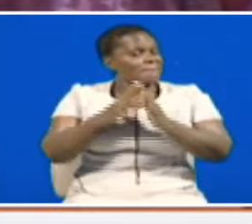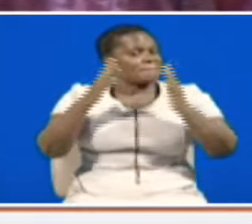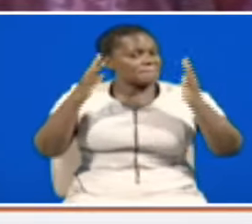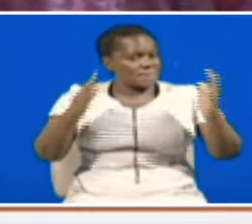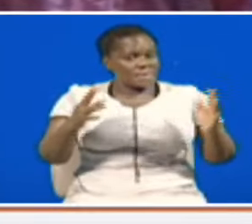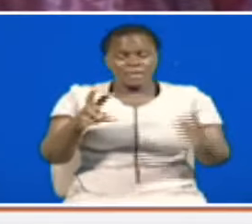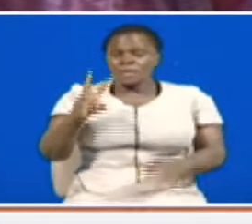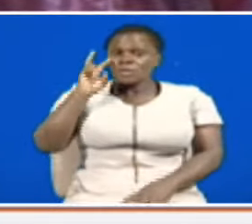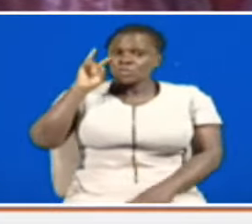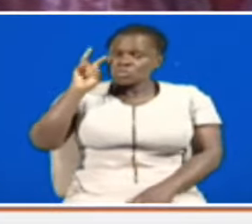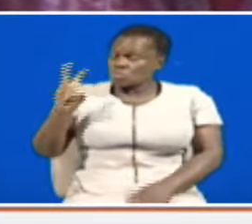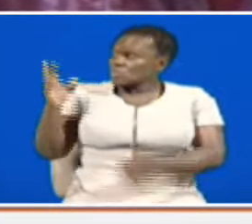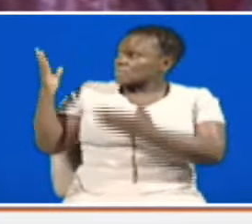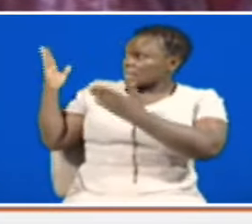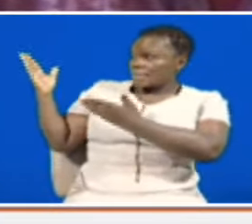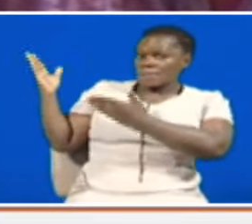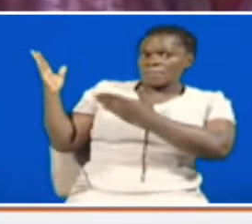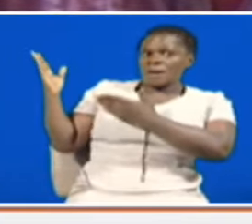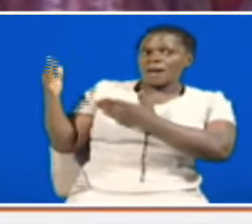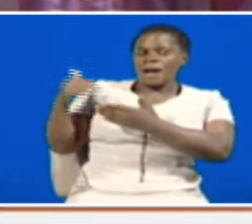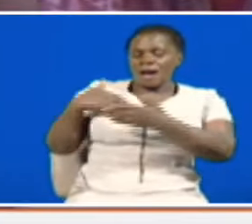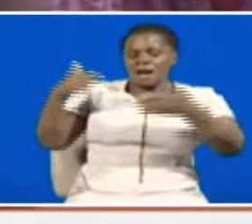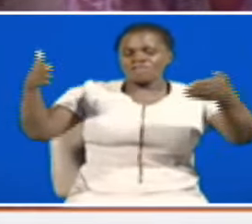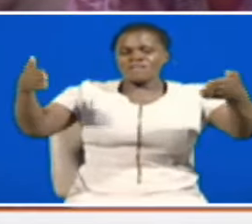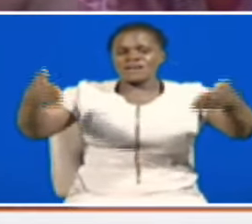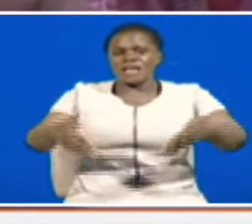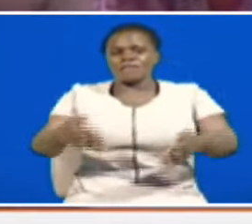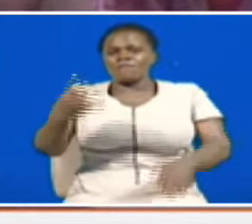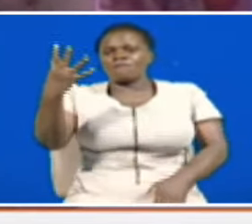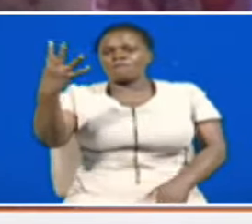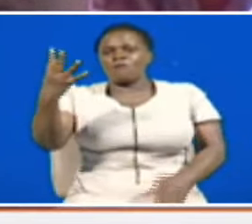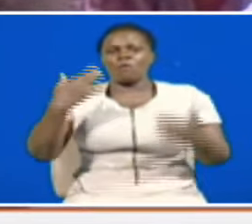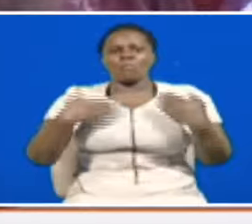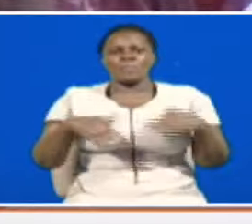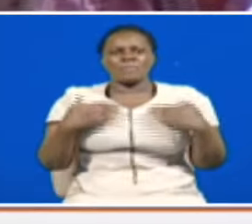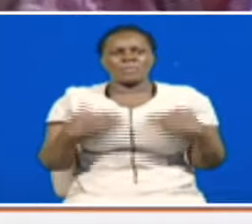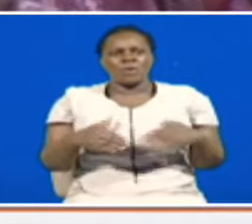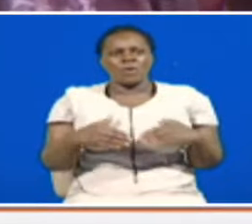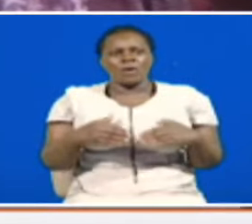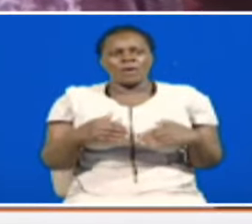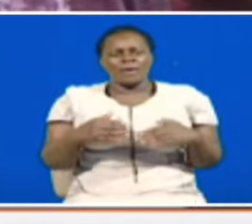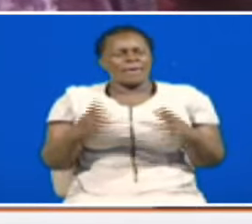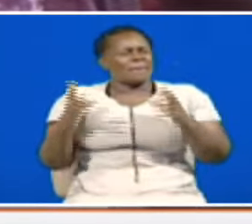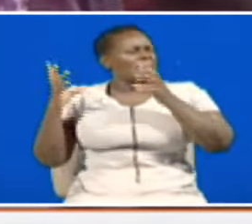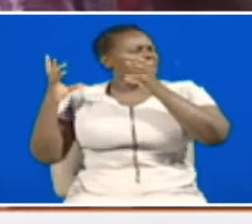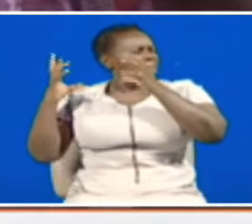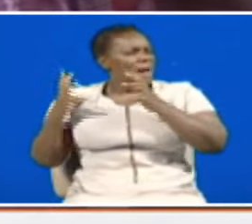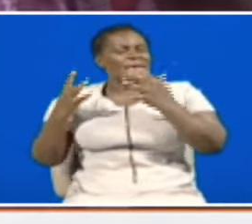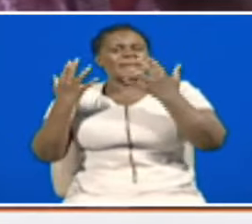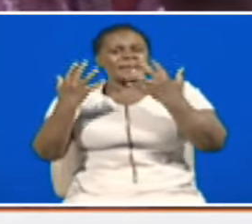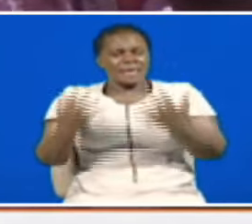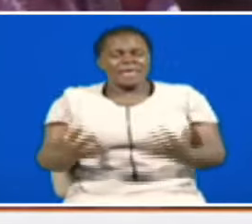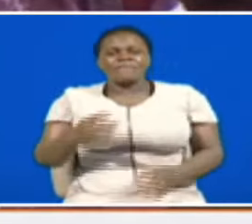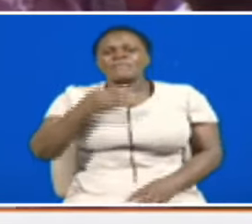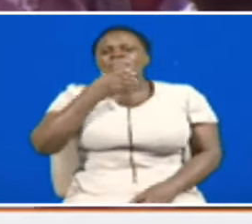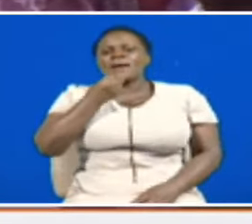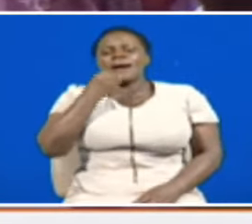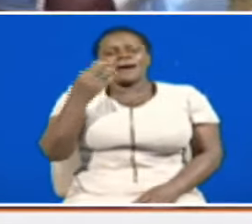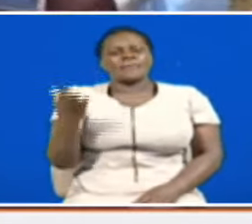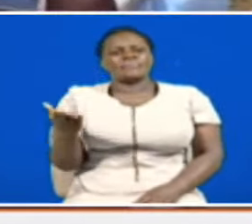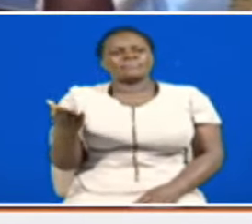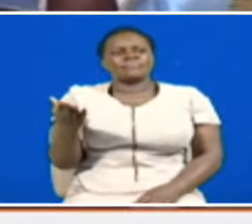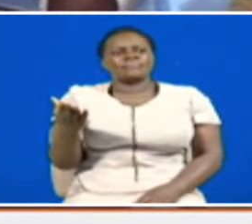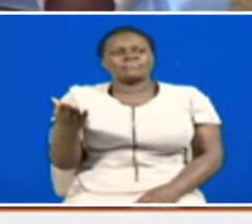Kama vile mnavyoona karibu ya hapa kuna kaburi ya watu 4 ambao imekuwa ni mzigo sana kwa huyu mzee ambaye ametoka kuongea hapa